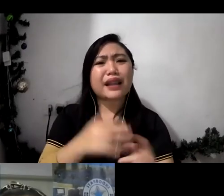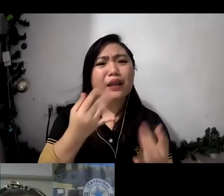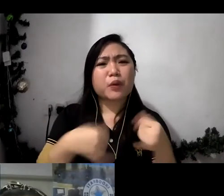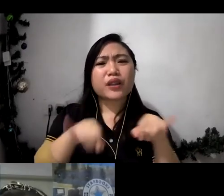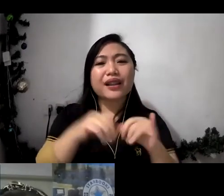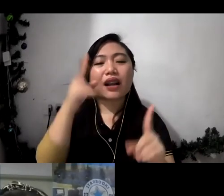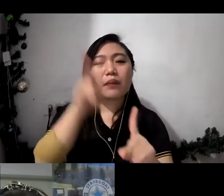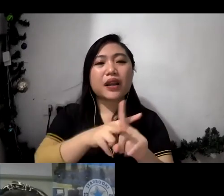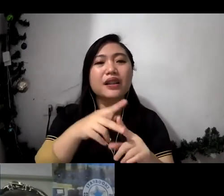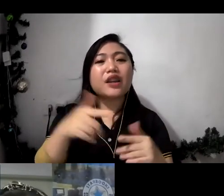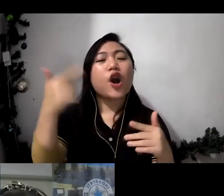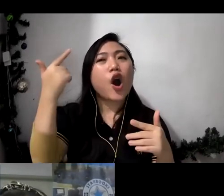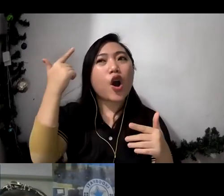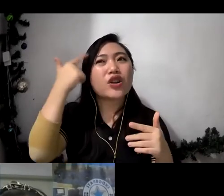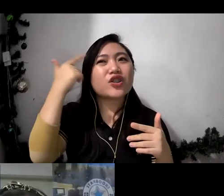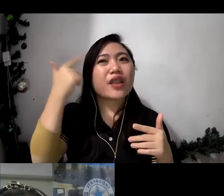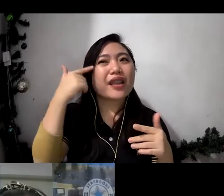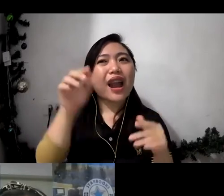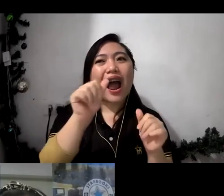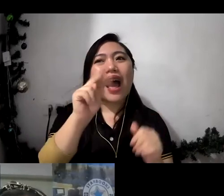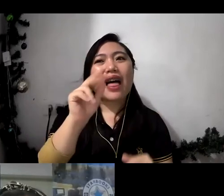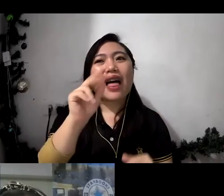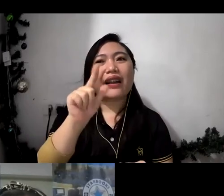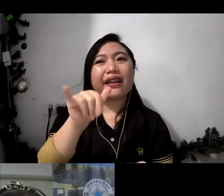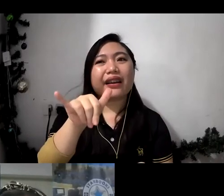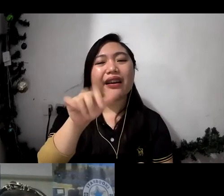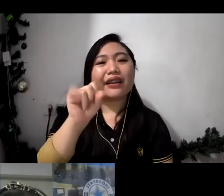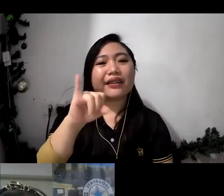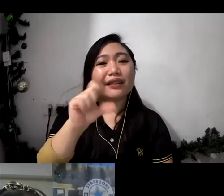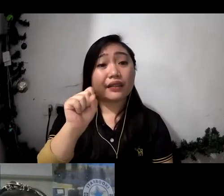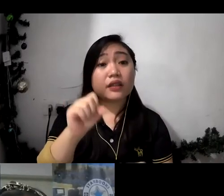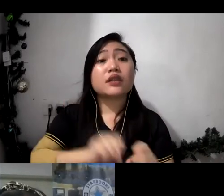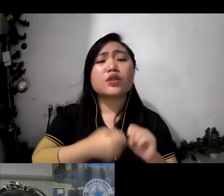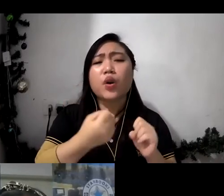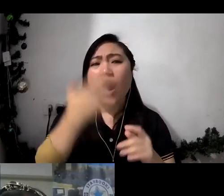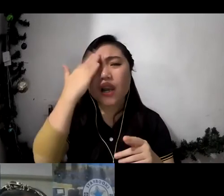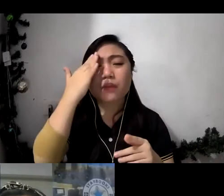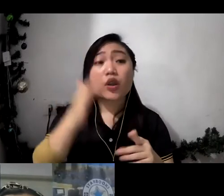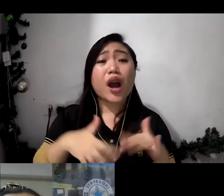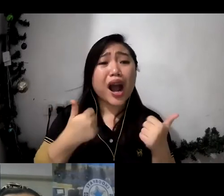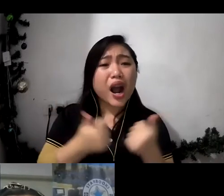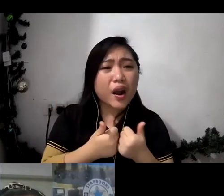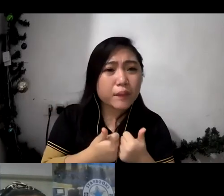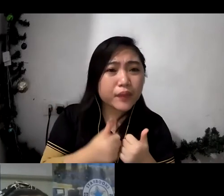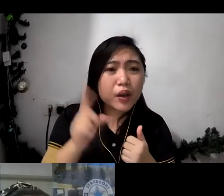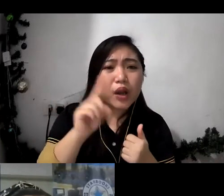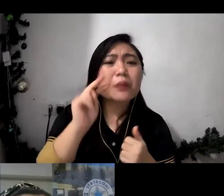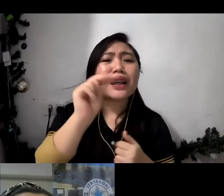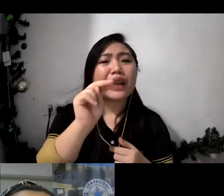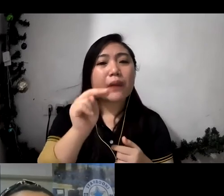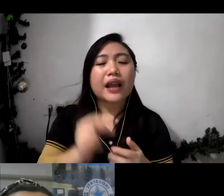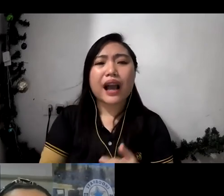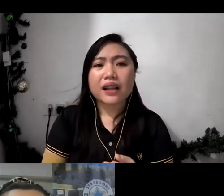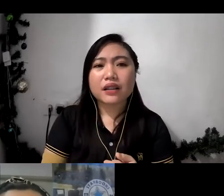kayo ng session sa gender analysis para po ma-appreciate nyo ano ba yung talagang nangangailangan.